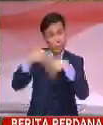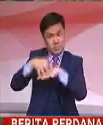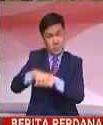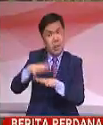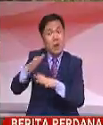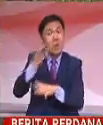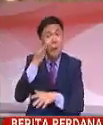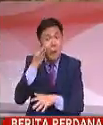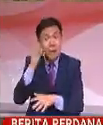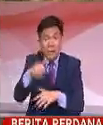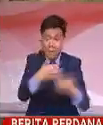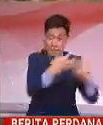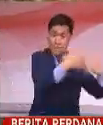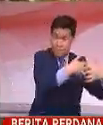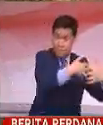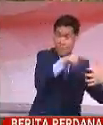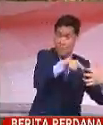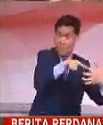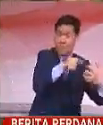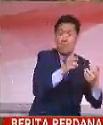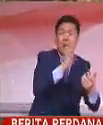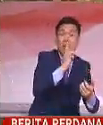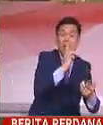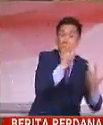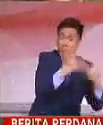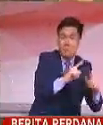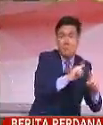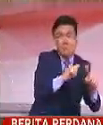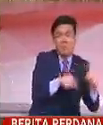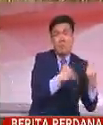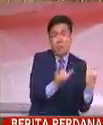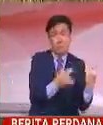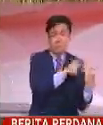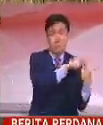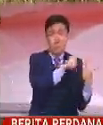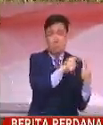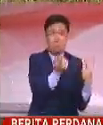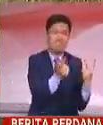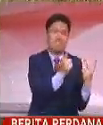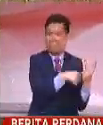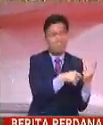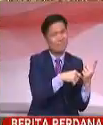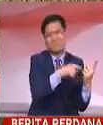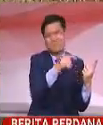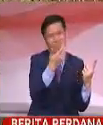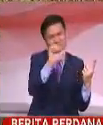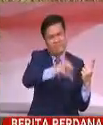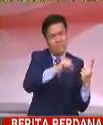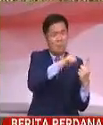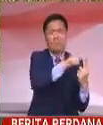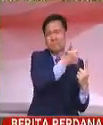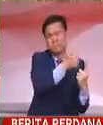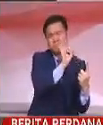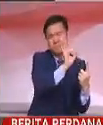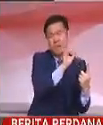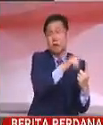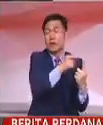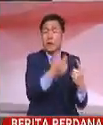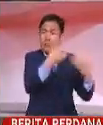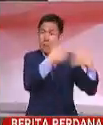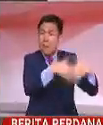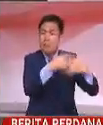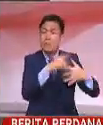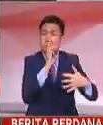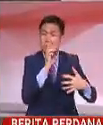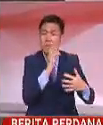mereka membaiki pam berkenaan, namun setakat ini hanya satu yang berfungsi. Kini mereka mengharapkan pihak berwajib tampil membantu mereka